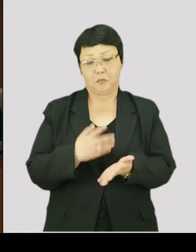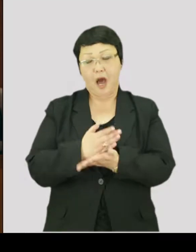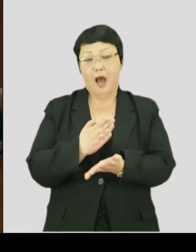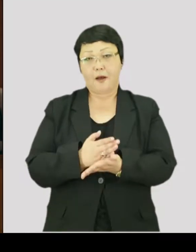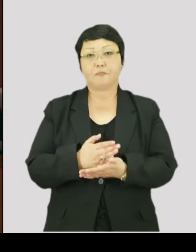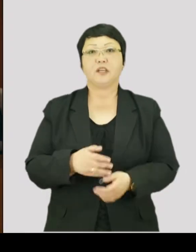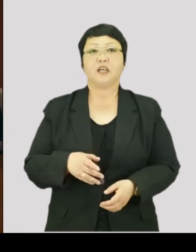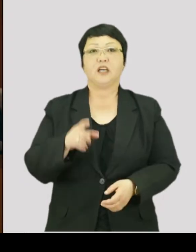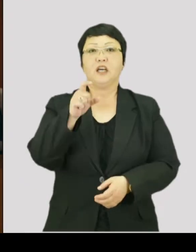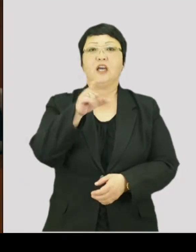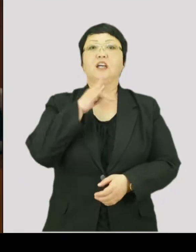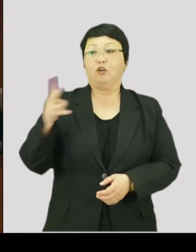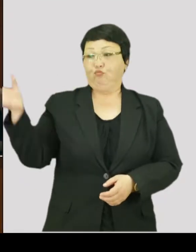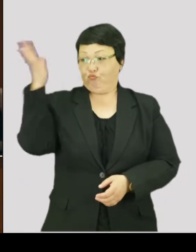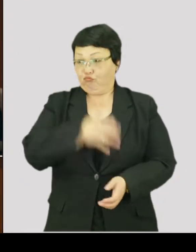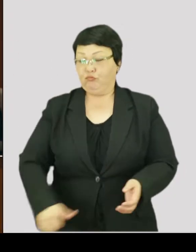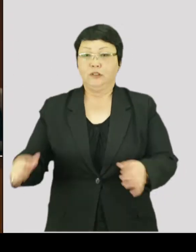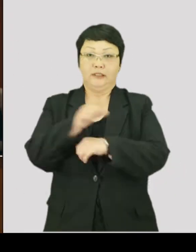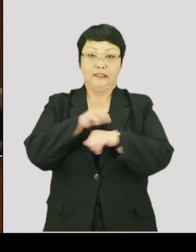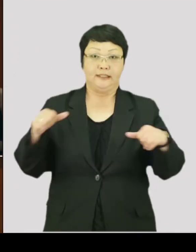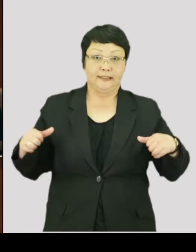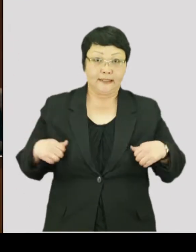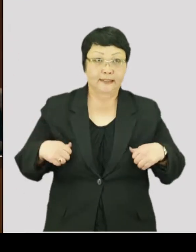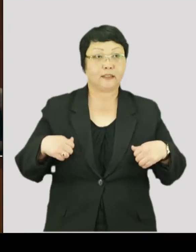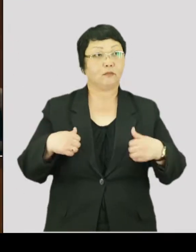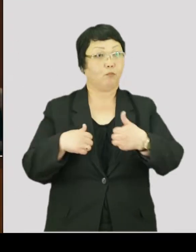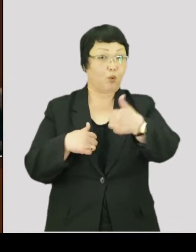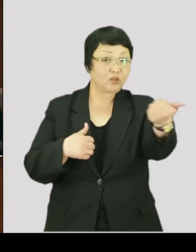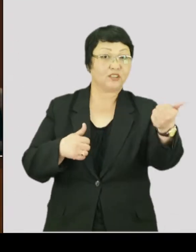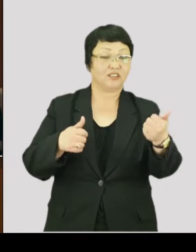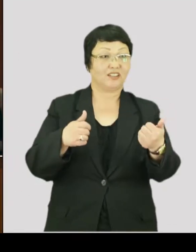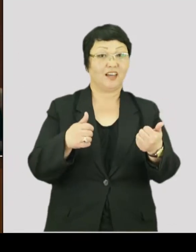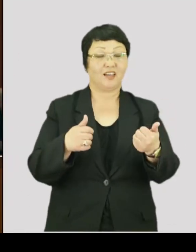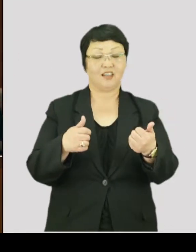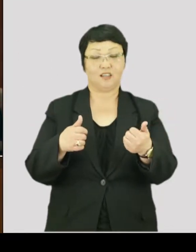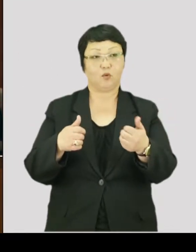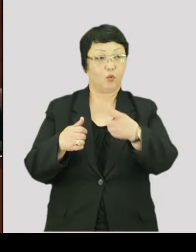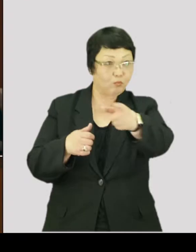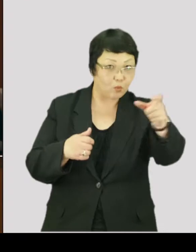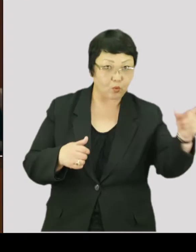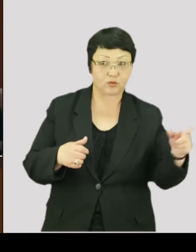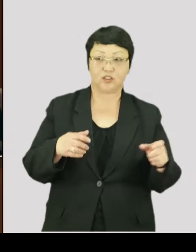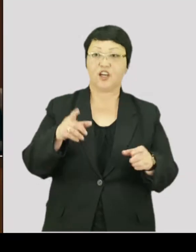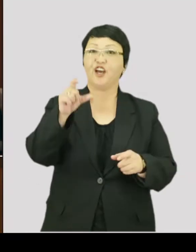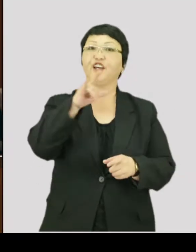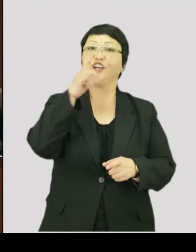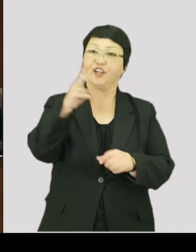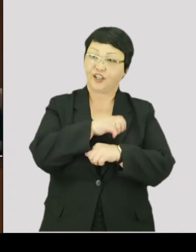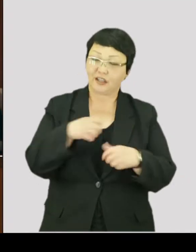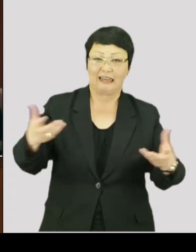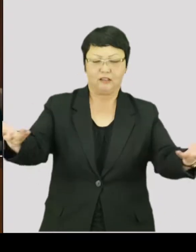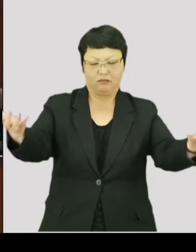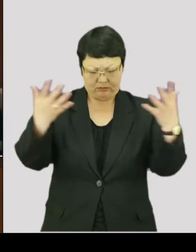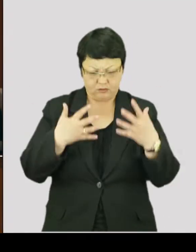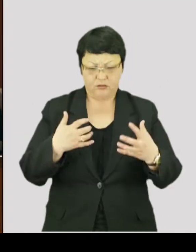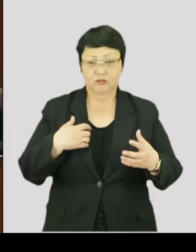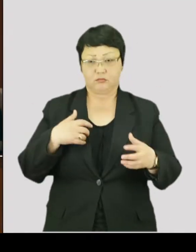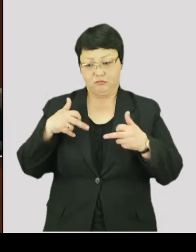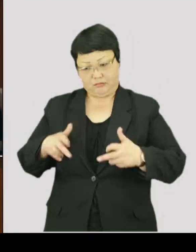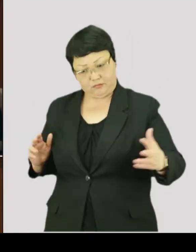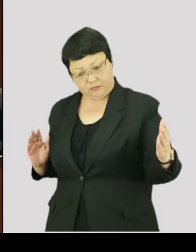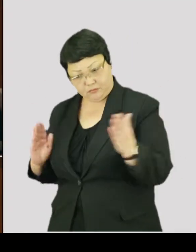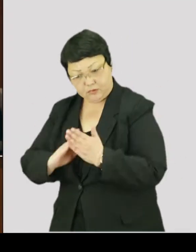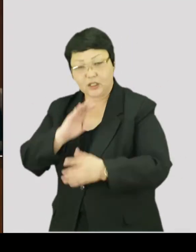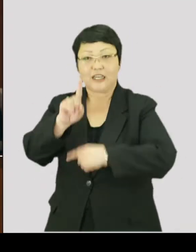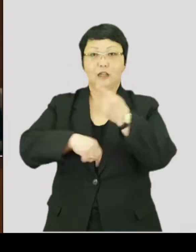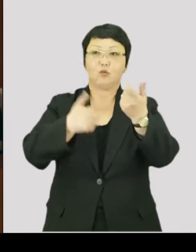иргэд маань одоо бидний та бас хамтарч ажиллах хэрэгтэй санагддаг. Яагаад гэвэл бид нарыг тэр хүмүүс илүү